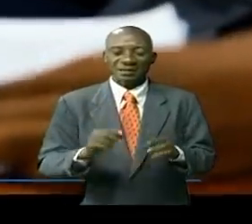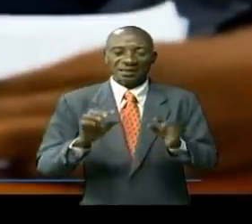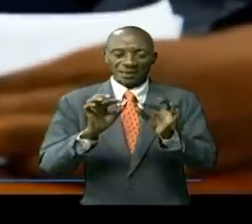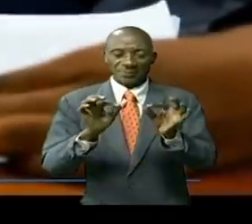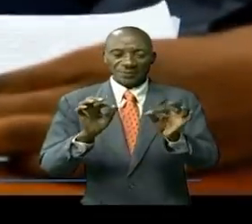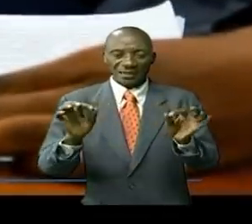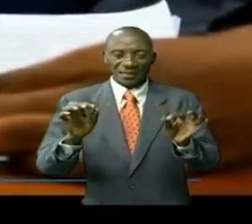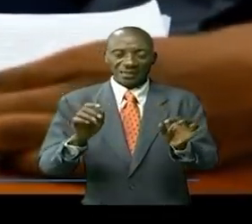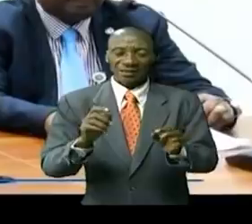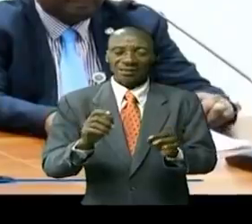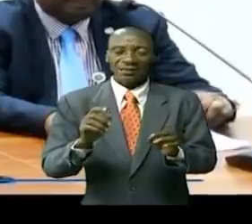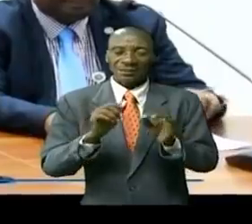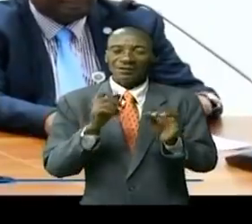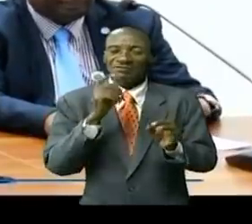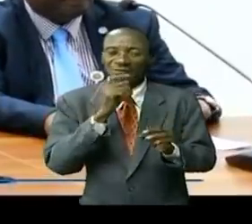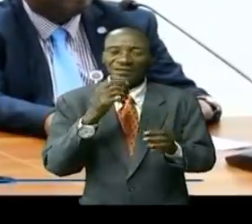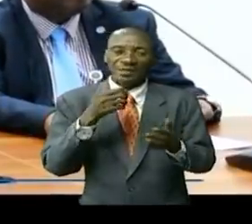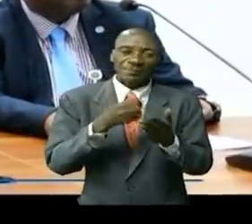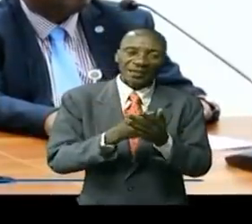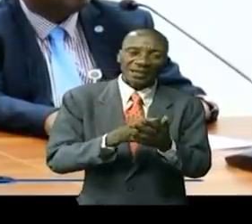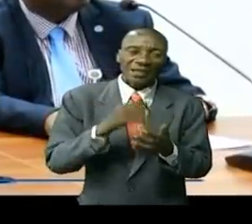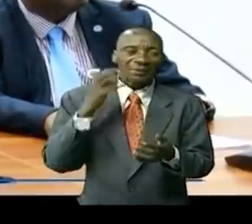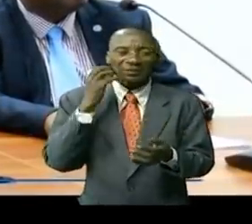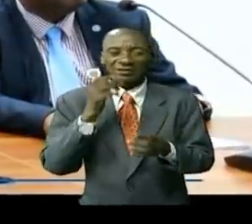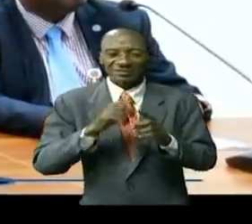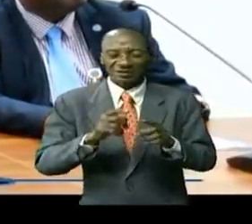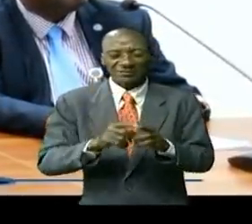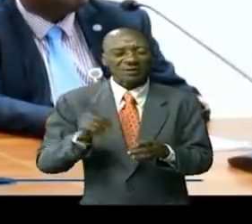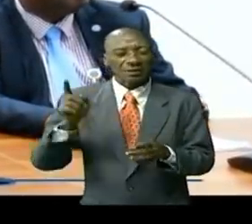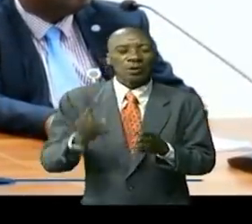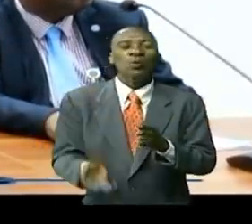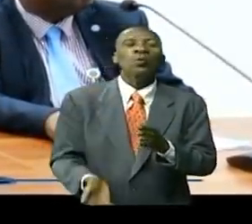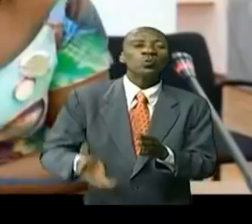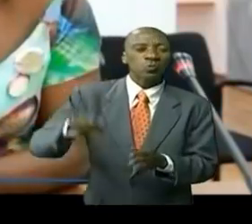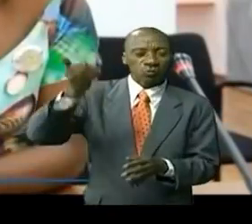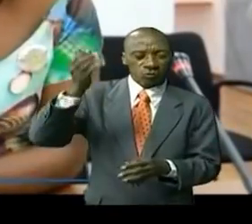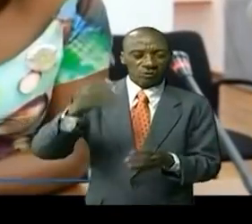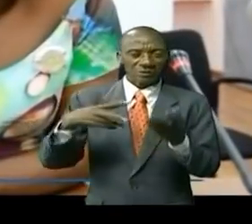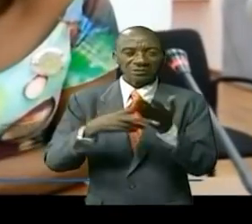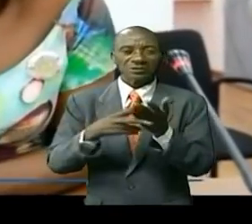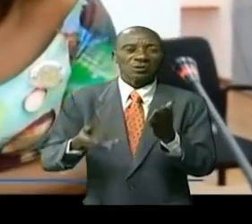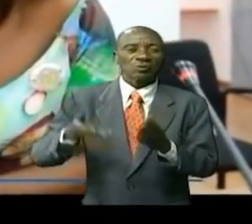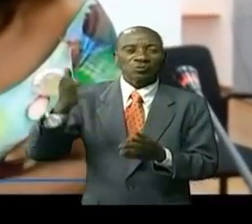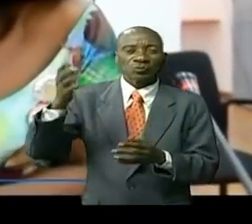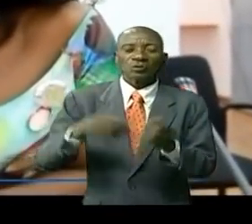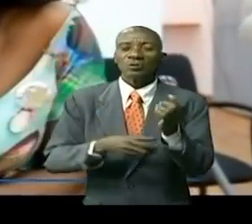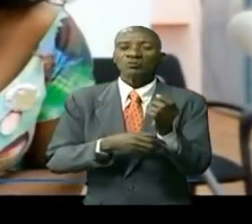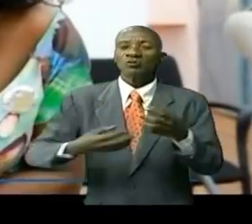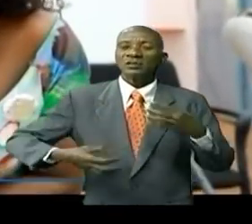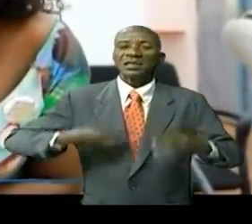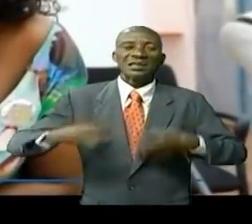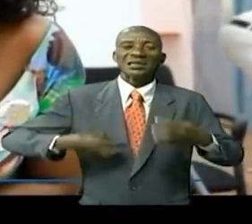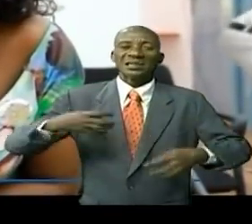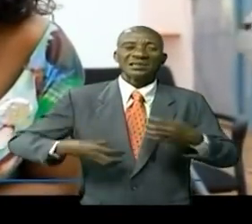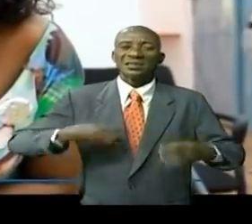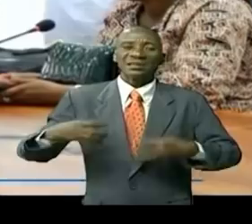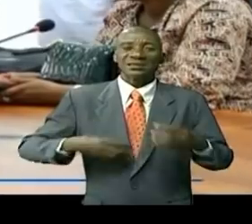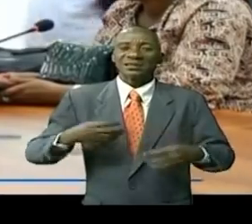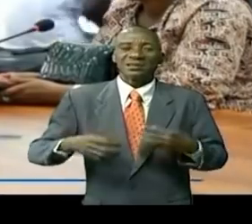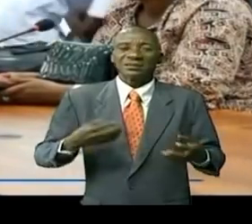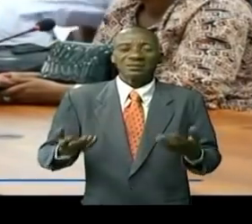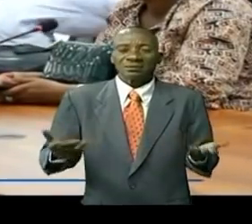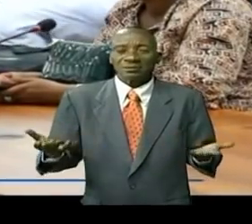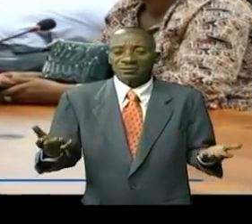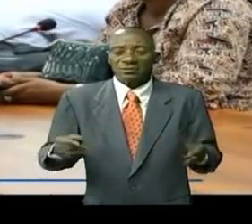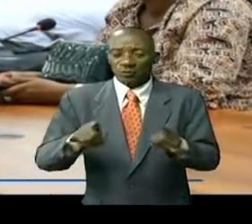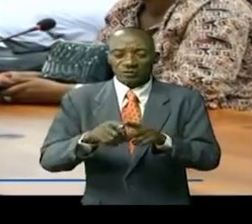base important, en particulier pour les ménages urbains, et les consommateurs se plaignent de la forte augmentation du prix du pain, notamment